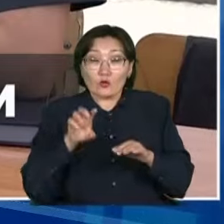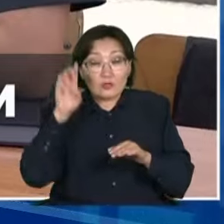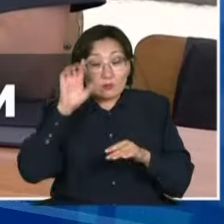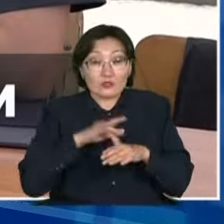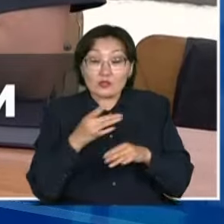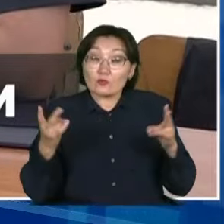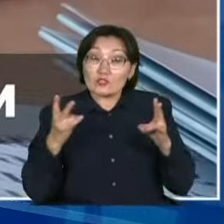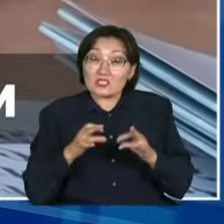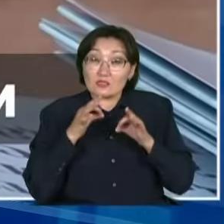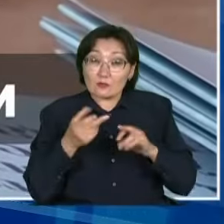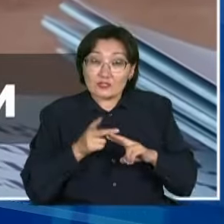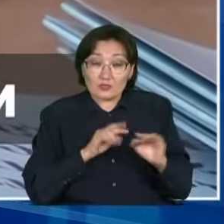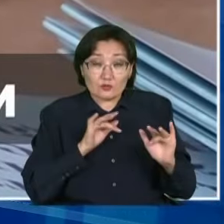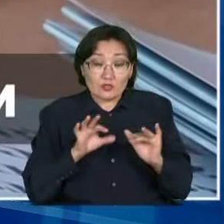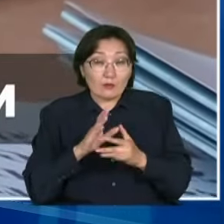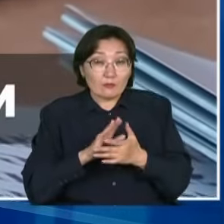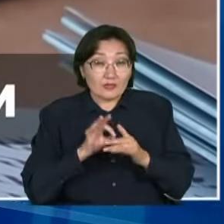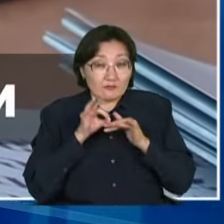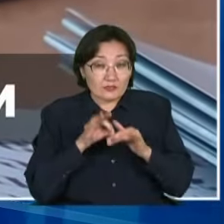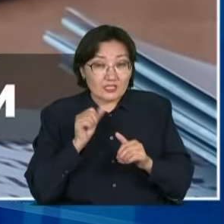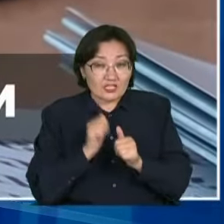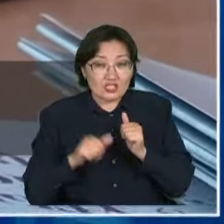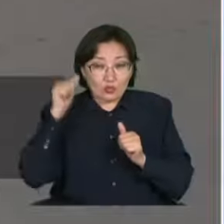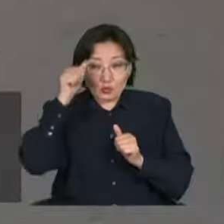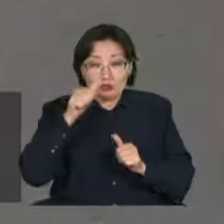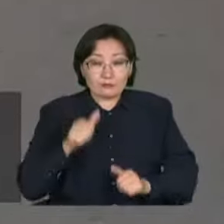Стоит отметить, что данная акция проводится ежегодно.